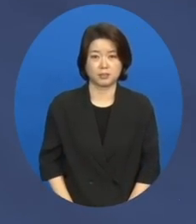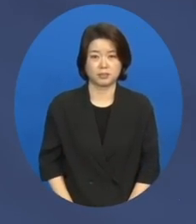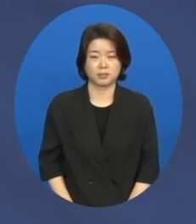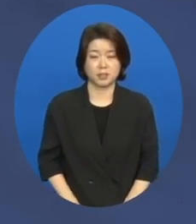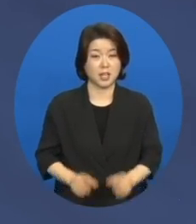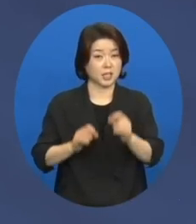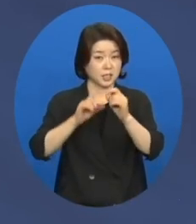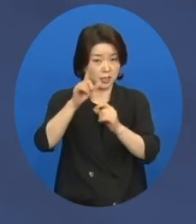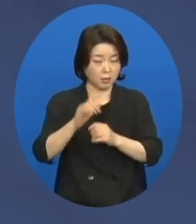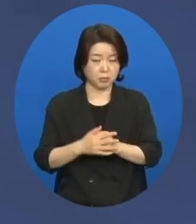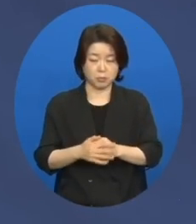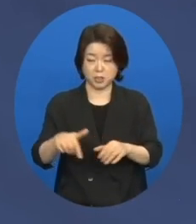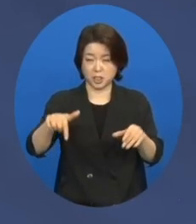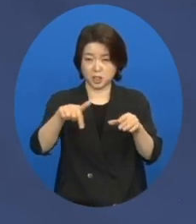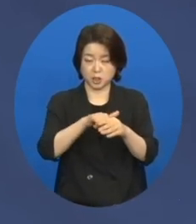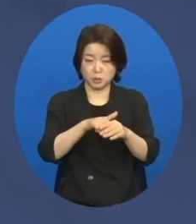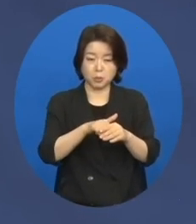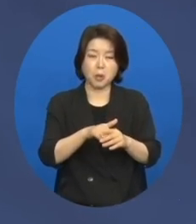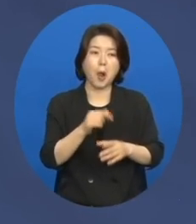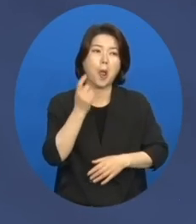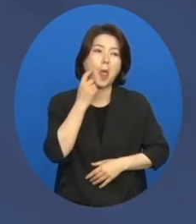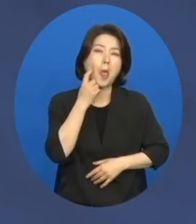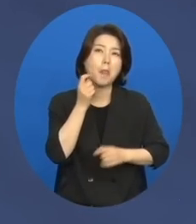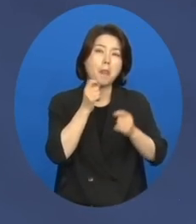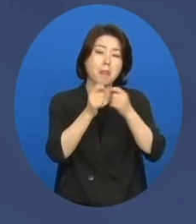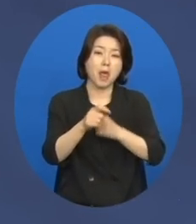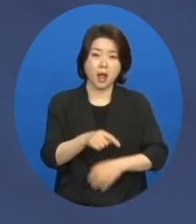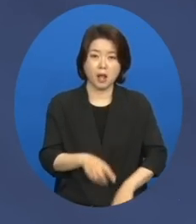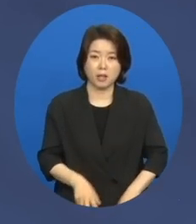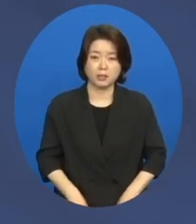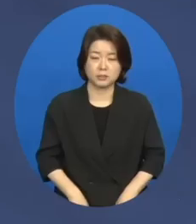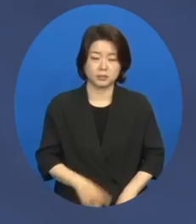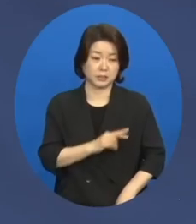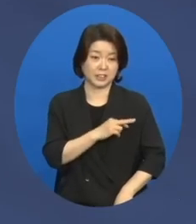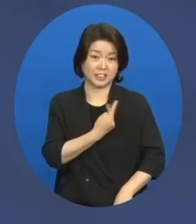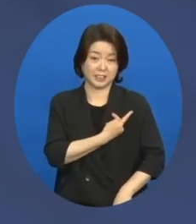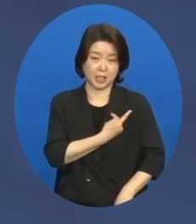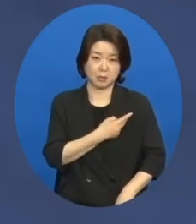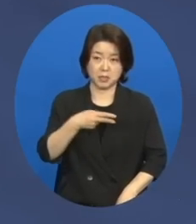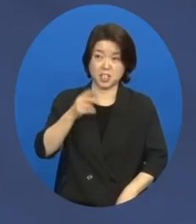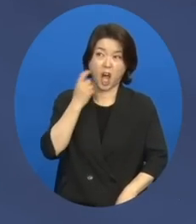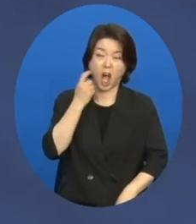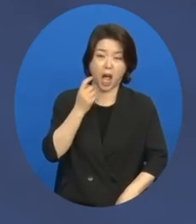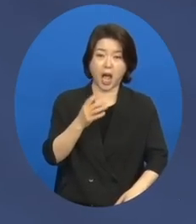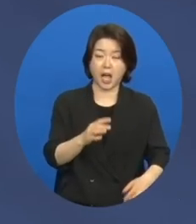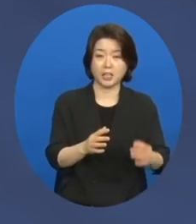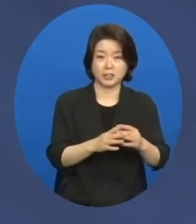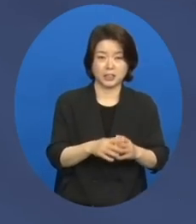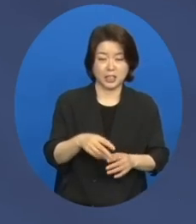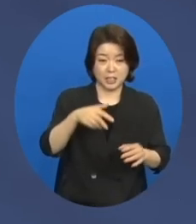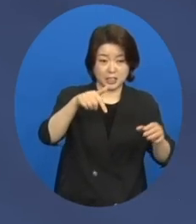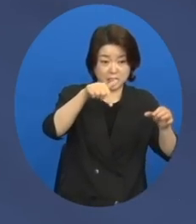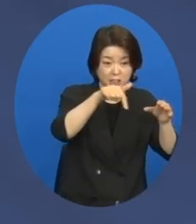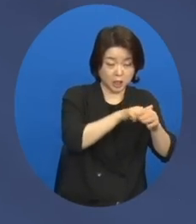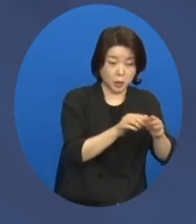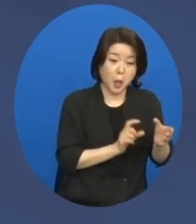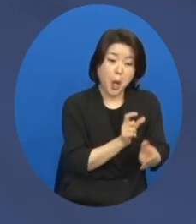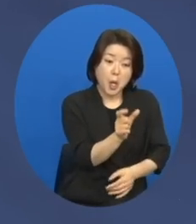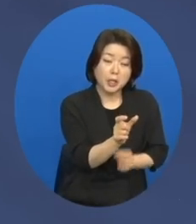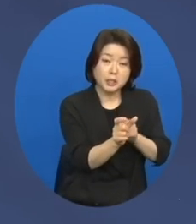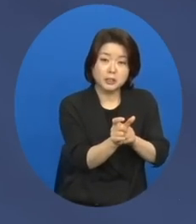대부분 기독교를 사칭한 기독교 사이비 이단, 기독교 짤을 앞세우고